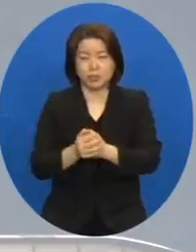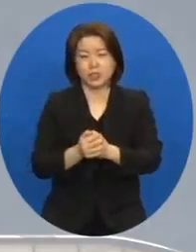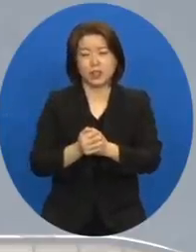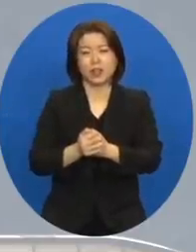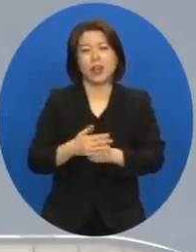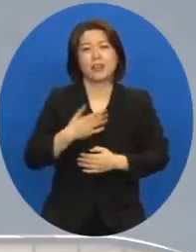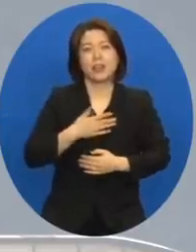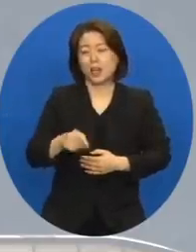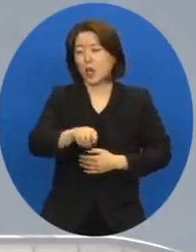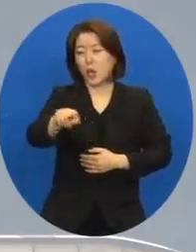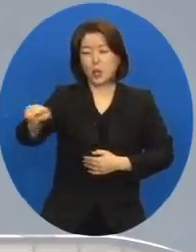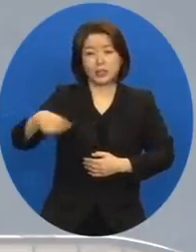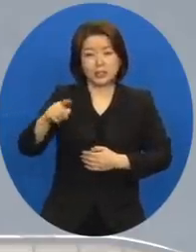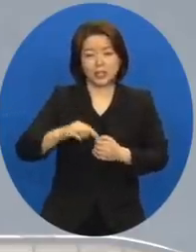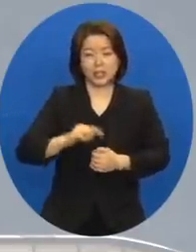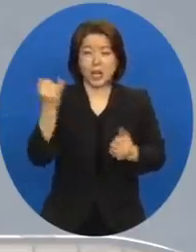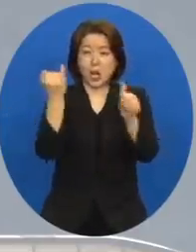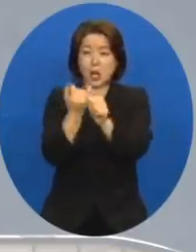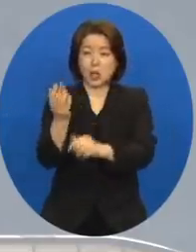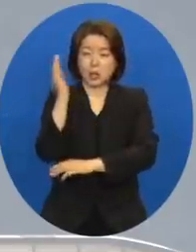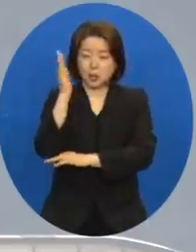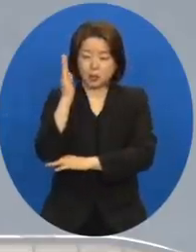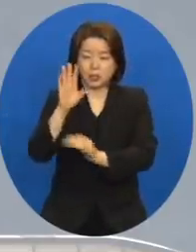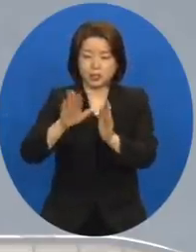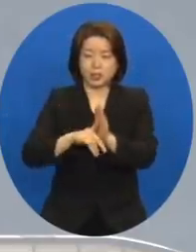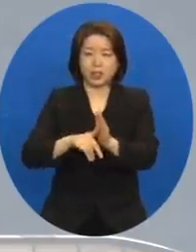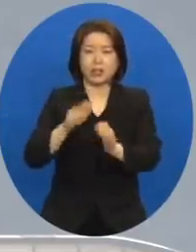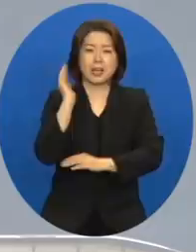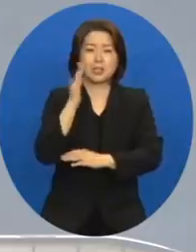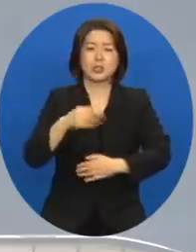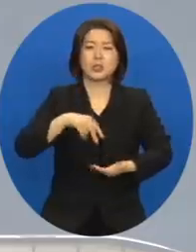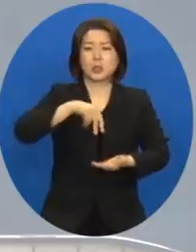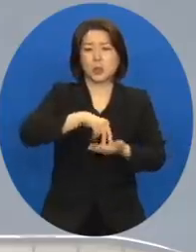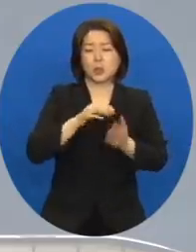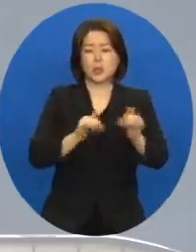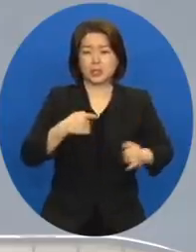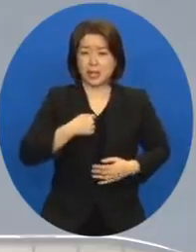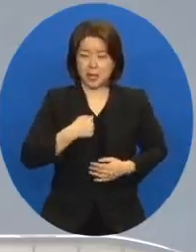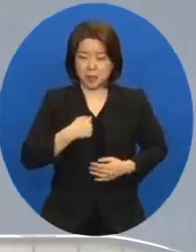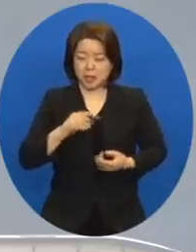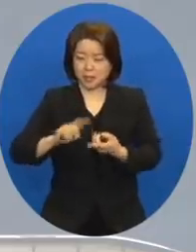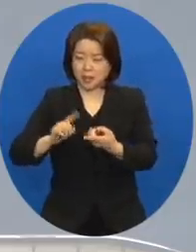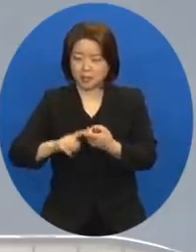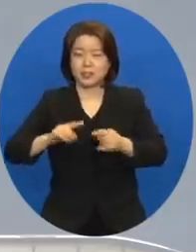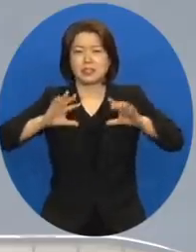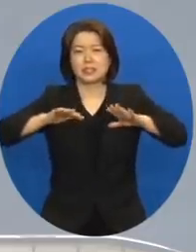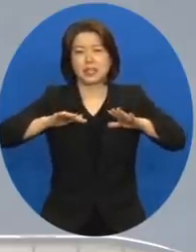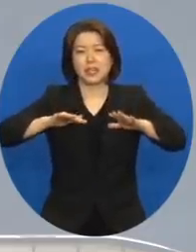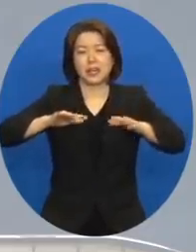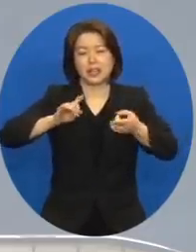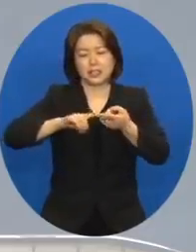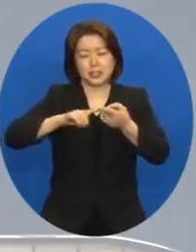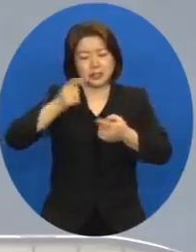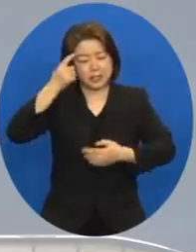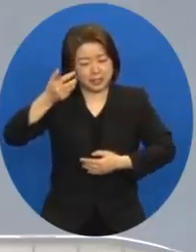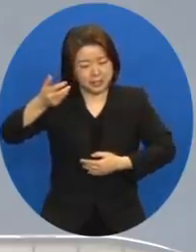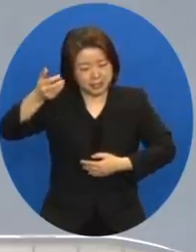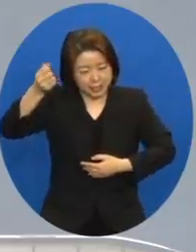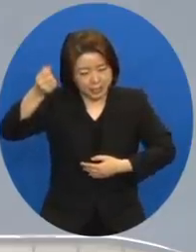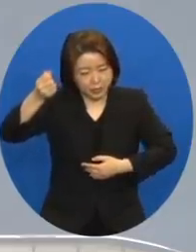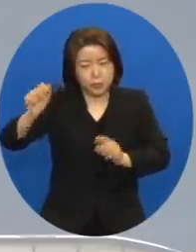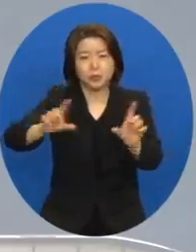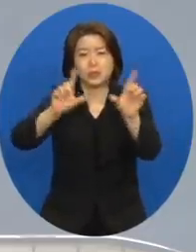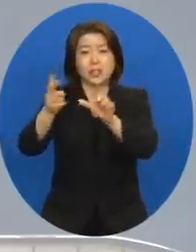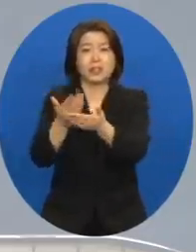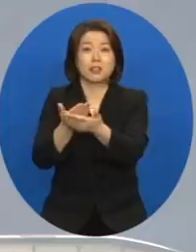자신의 결혼식 때 주례 자 였음 이 자랑스럽게 그렇게 살게 해주세요